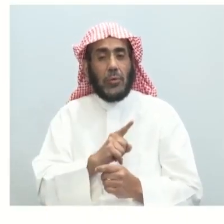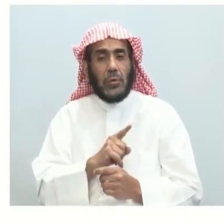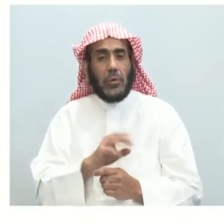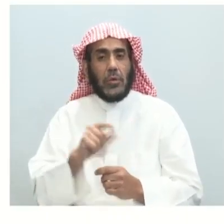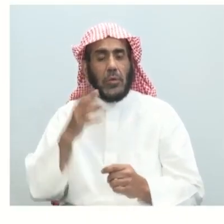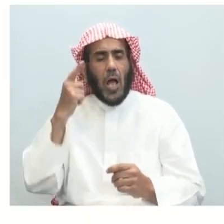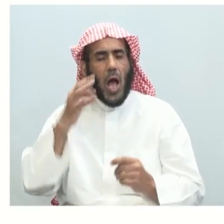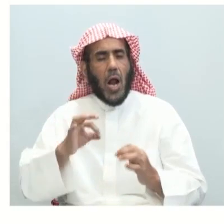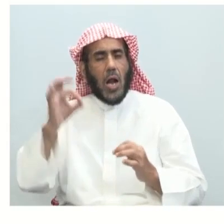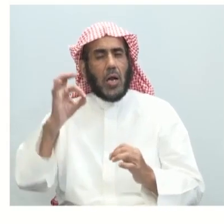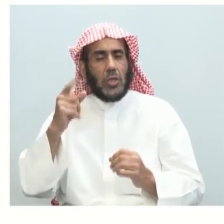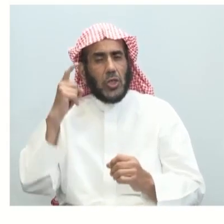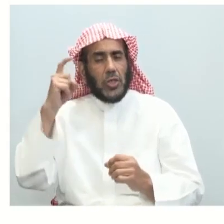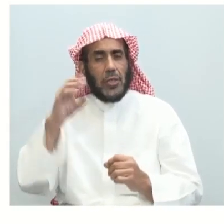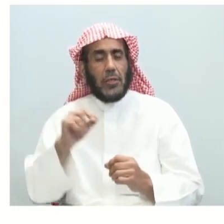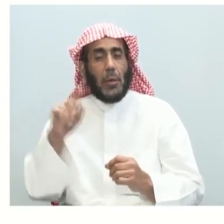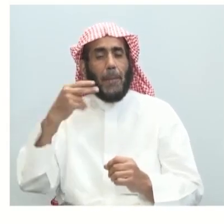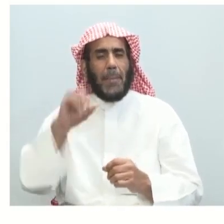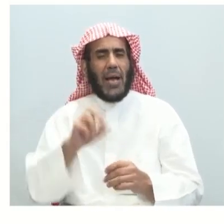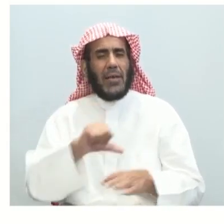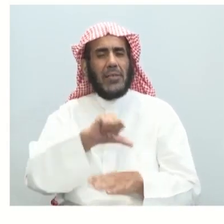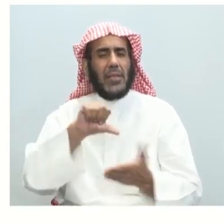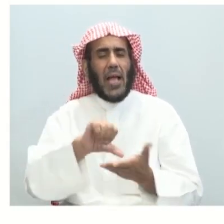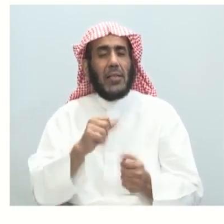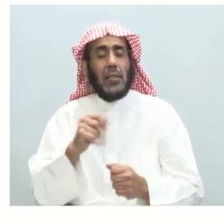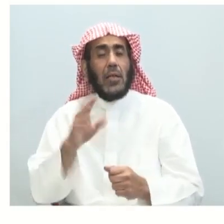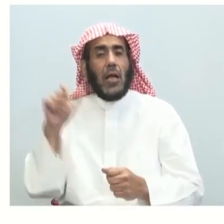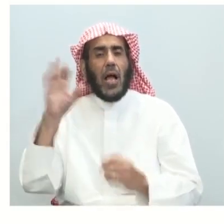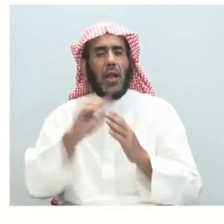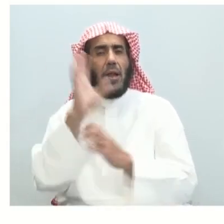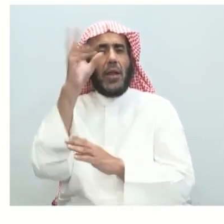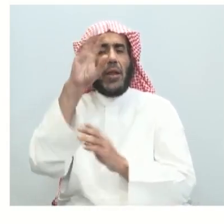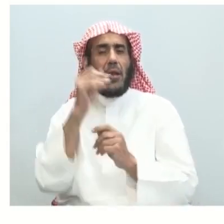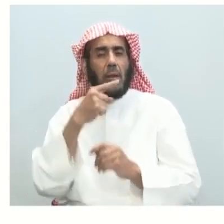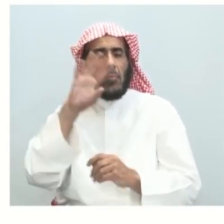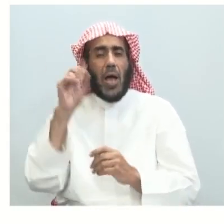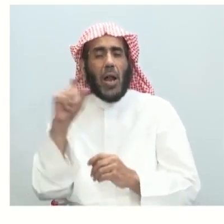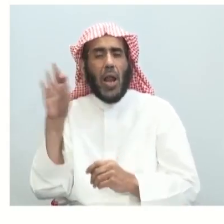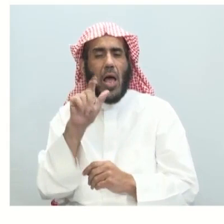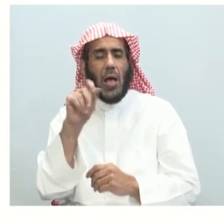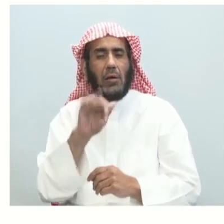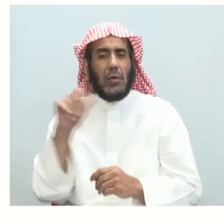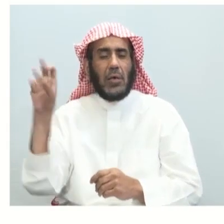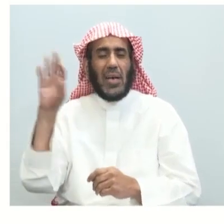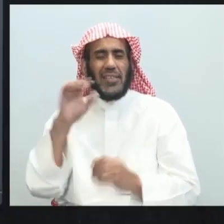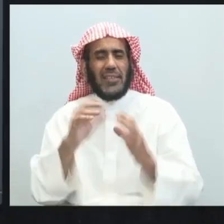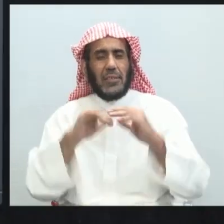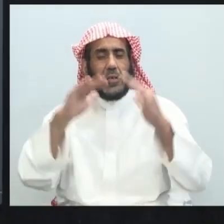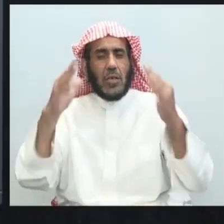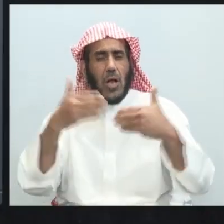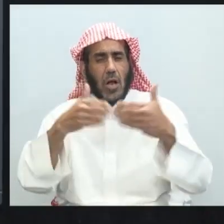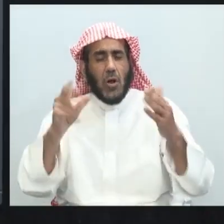الرشيد بغداد النخله نلاحظ اولا ان كلماتي